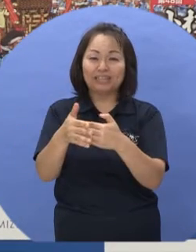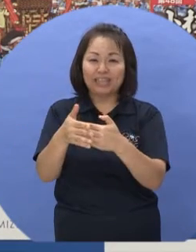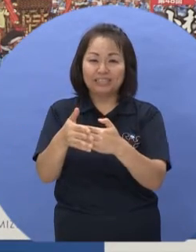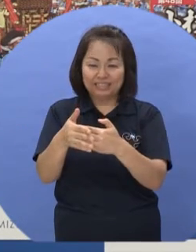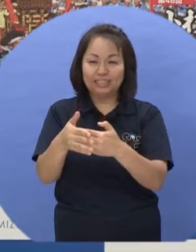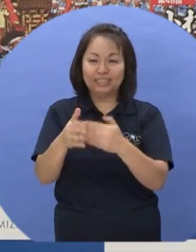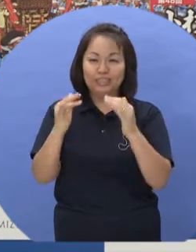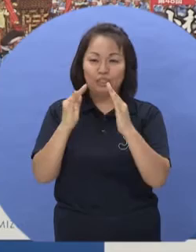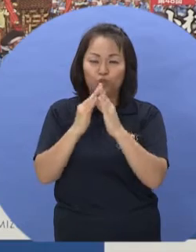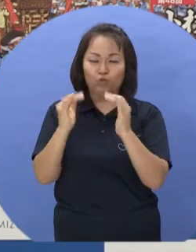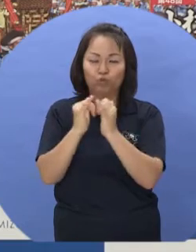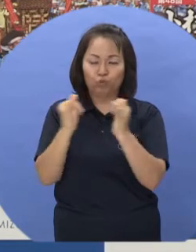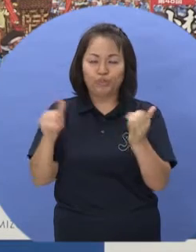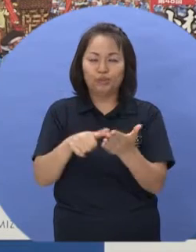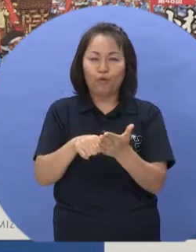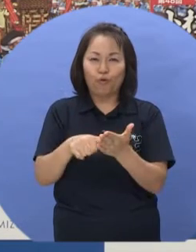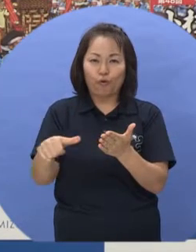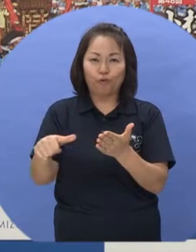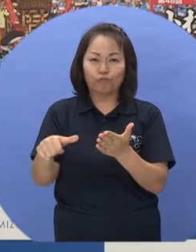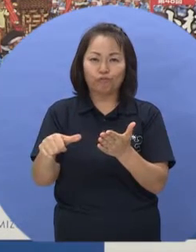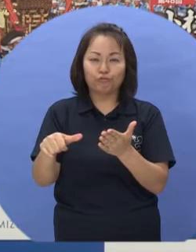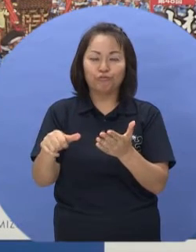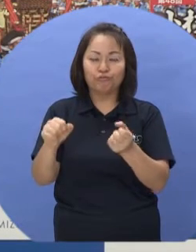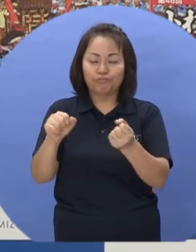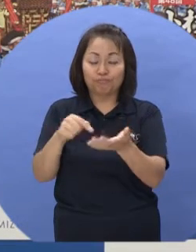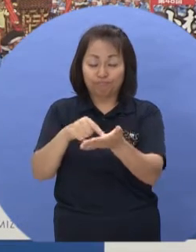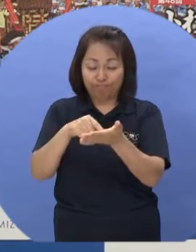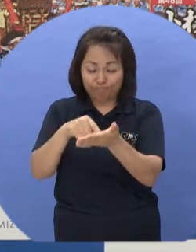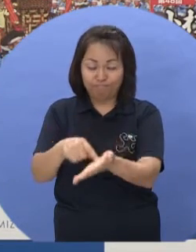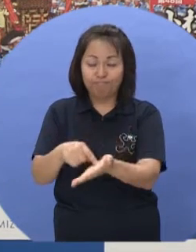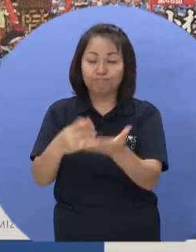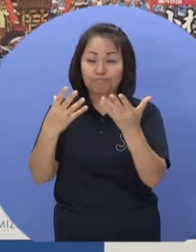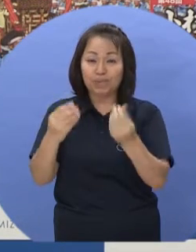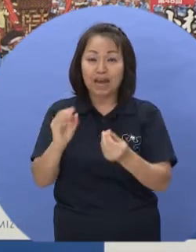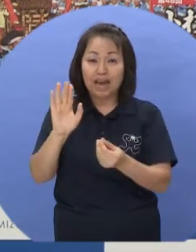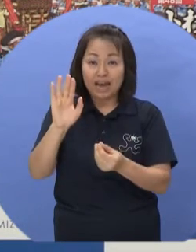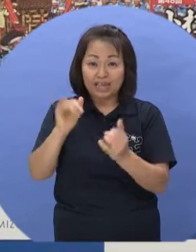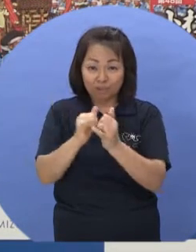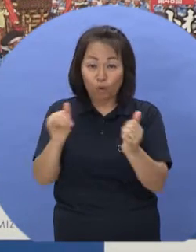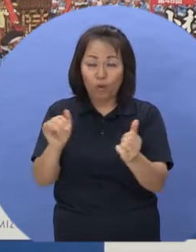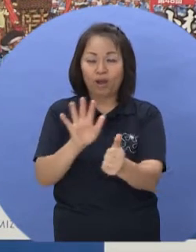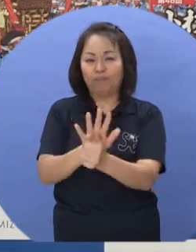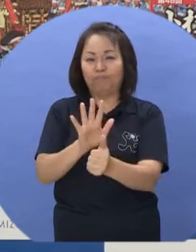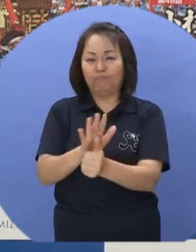ね、いただければ対象とするということであります。なお